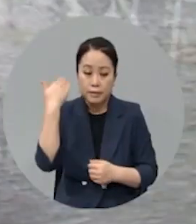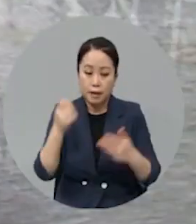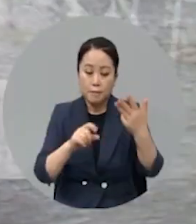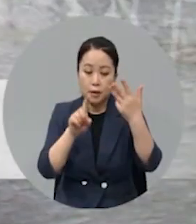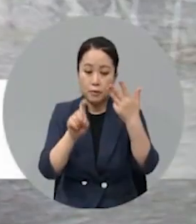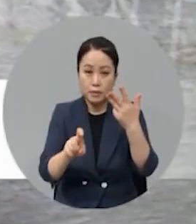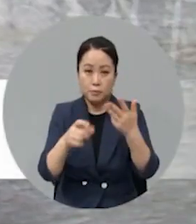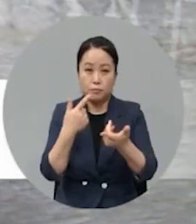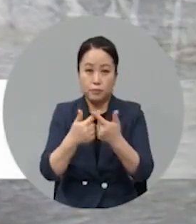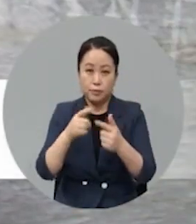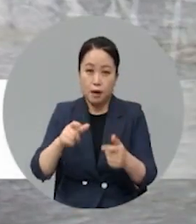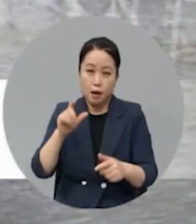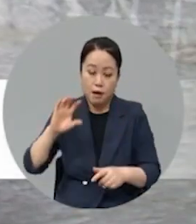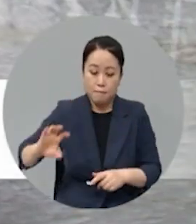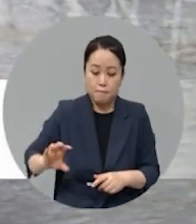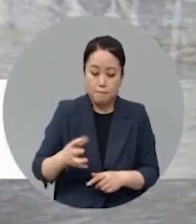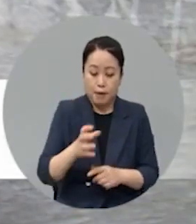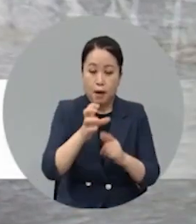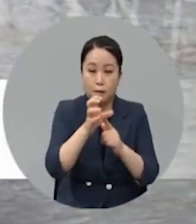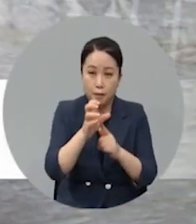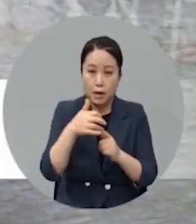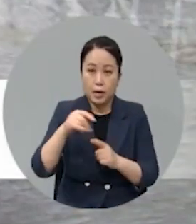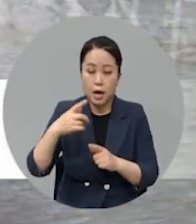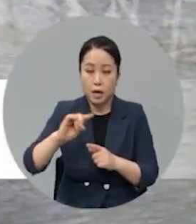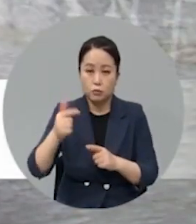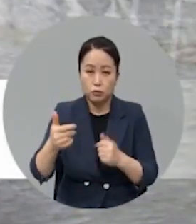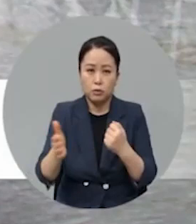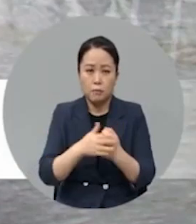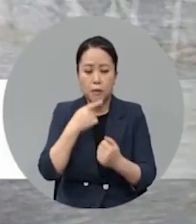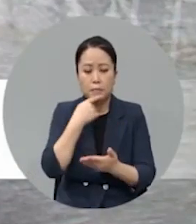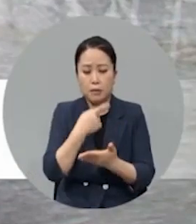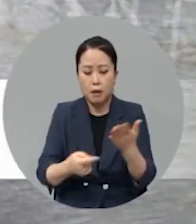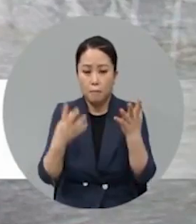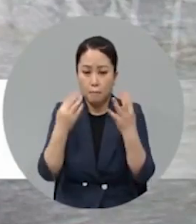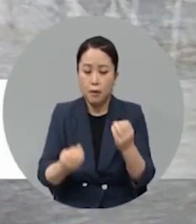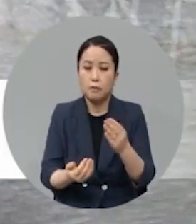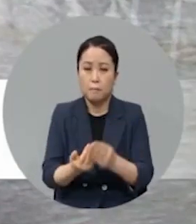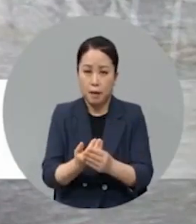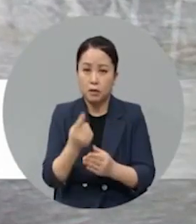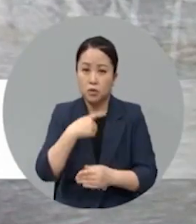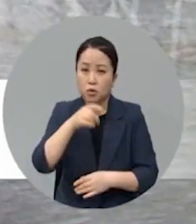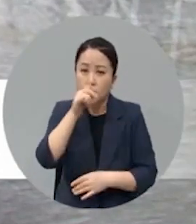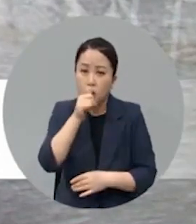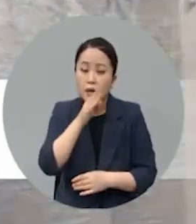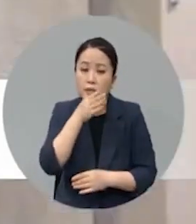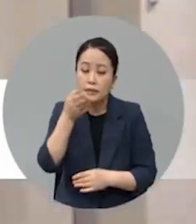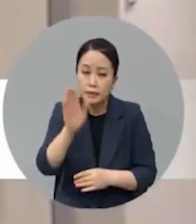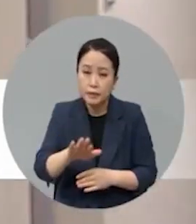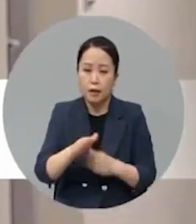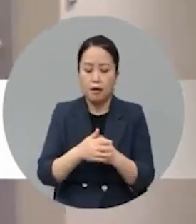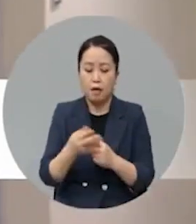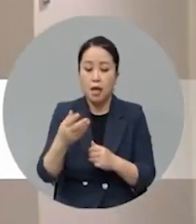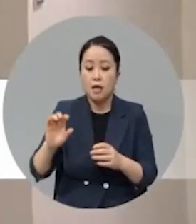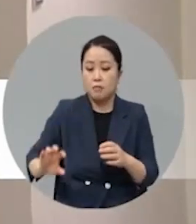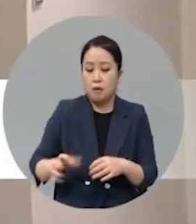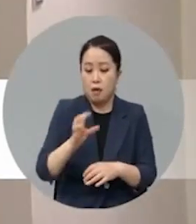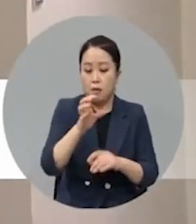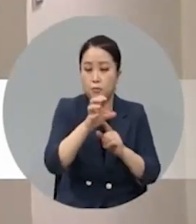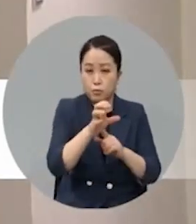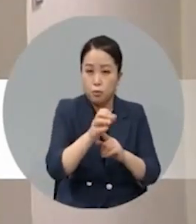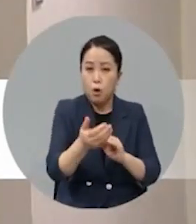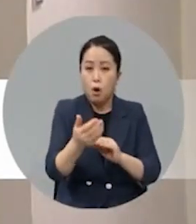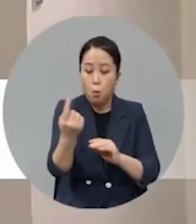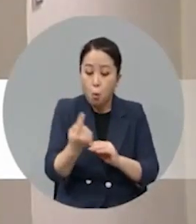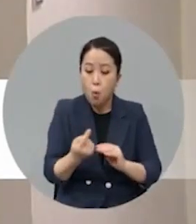지난 10일 부산을 강타한 태풍 카눈으로 피해가 잇따랐었죠. 그런데 태풍 상륙 하루 전날